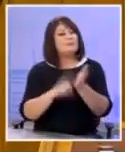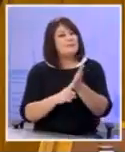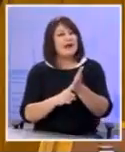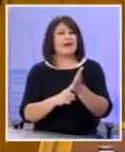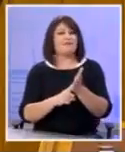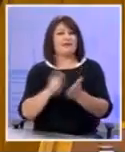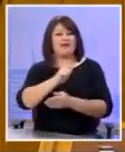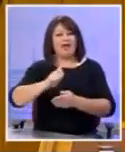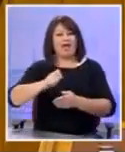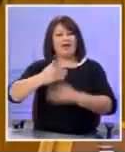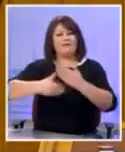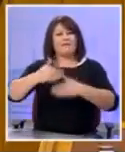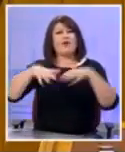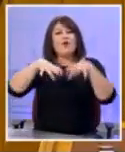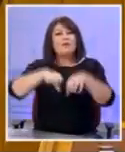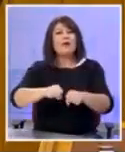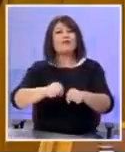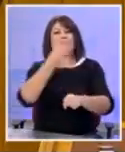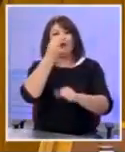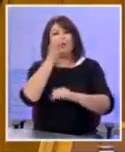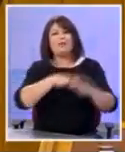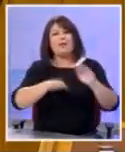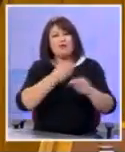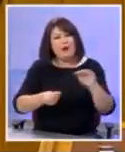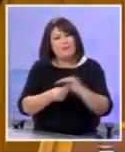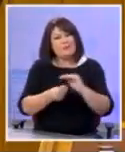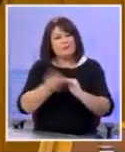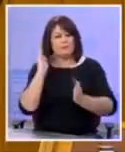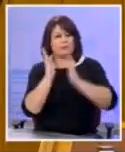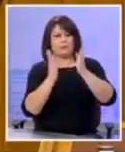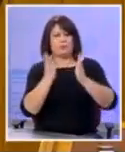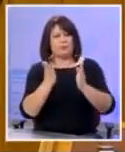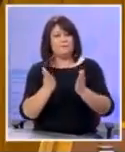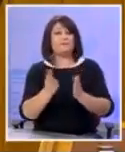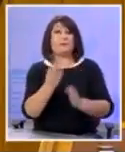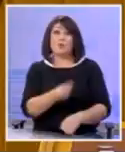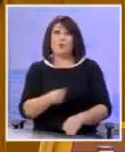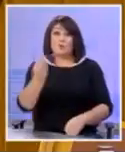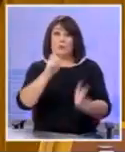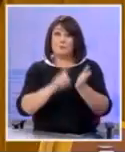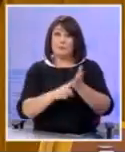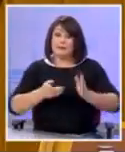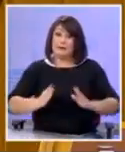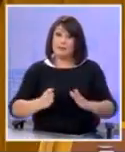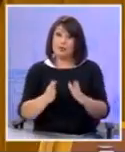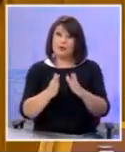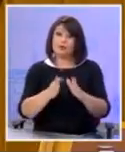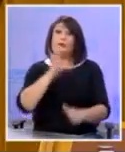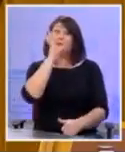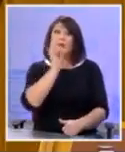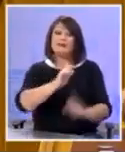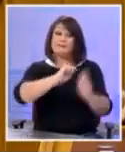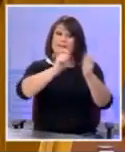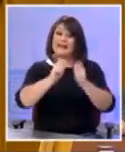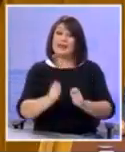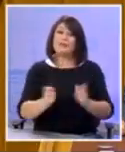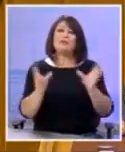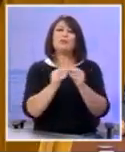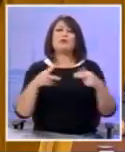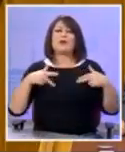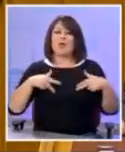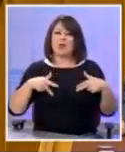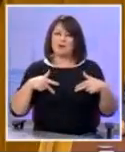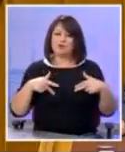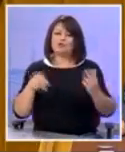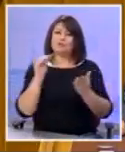της γραφειοκρατίας, της διαφθοράς και της διαπλοκής. Πάνω απ' όλα όμως απαιτείται να προχωρήσουμε στην πραγματική μεταρρύθμιση του κράτους και